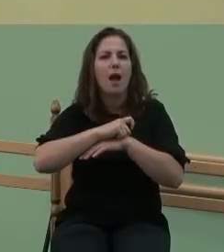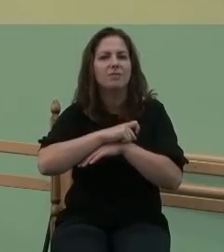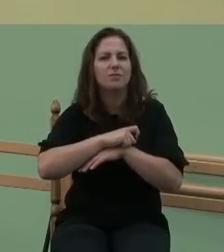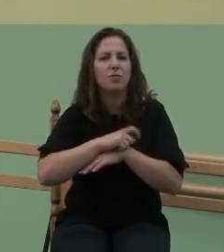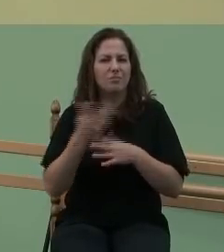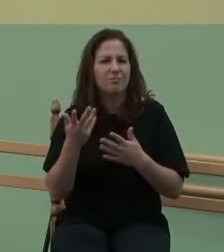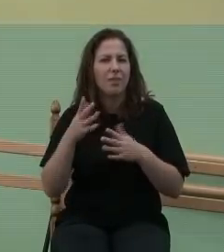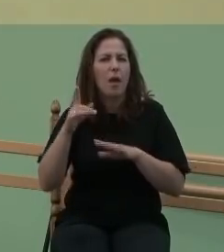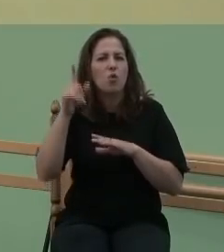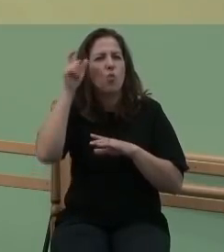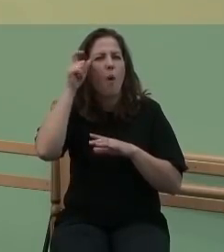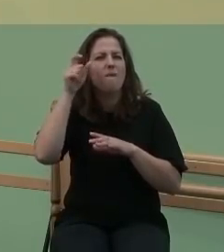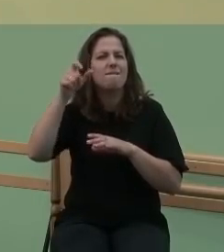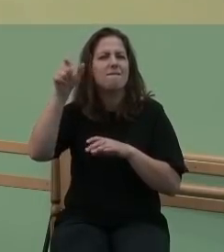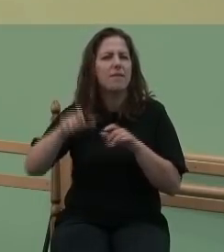odczłowieczenie.